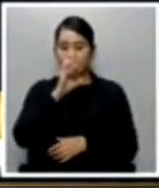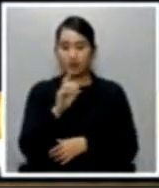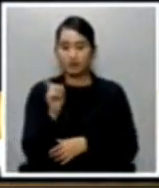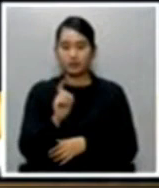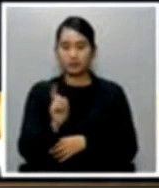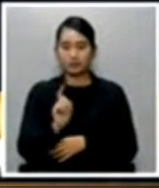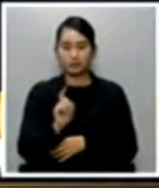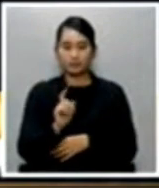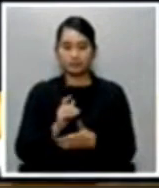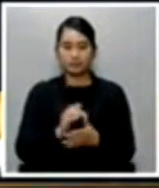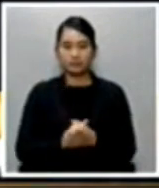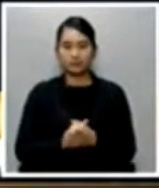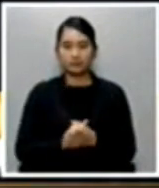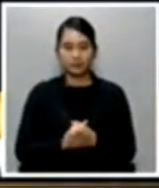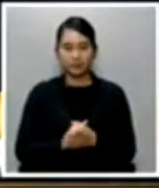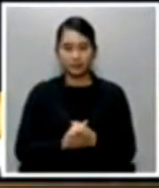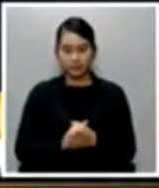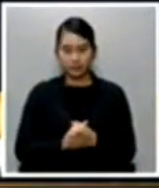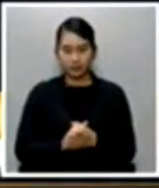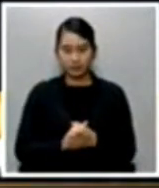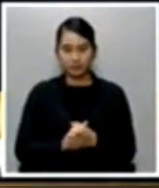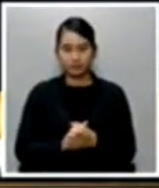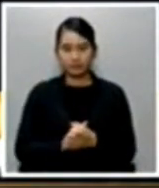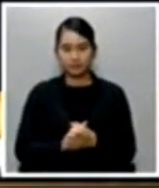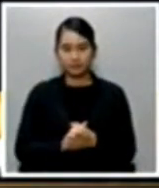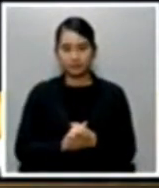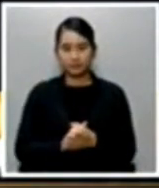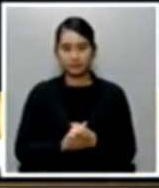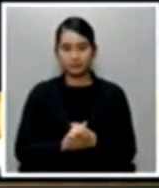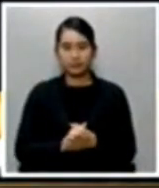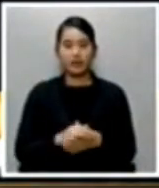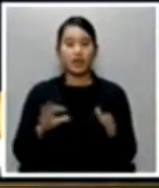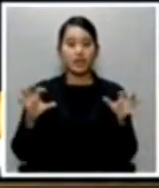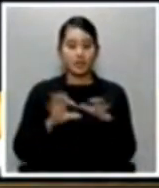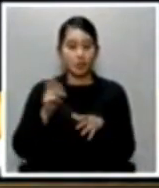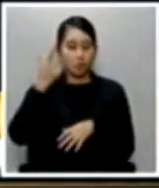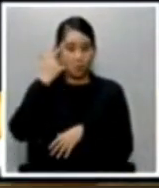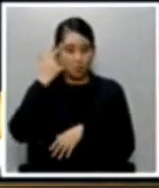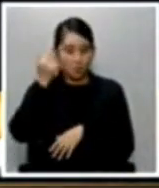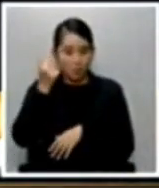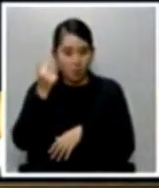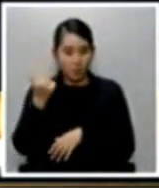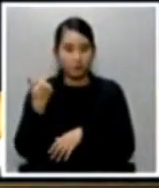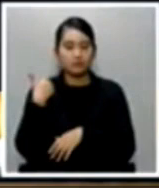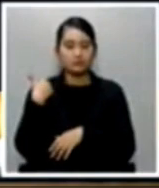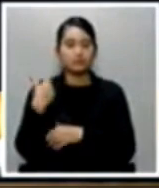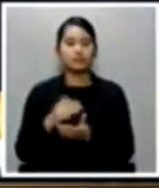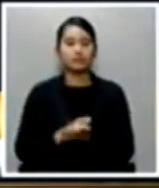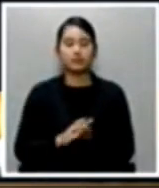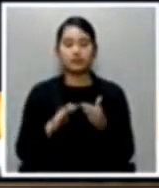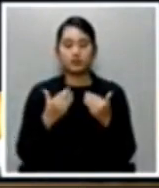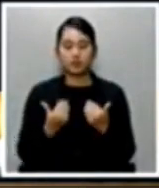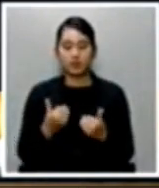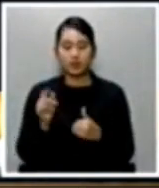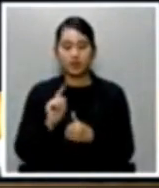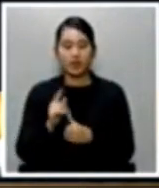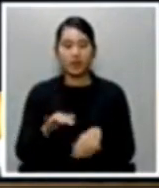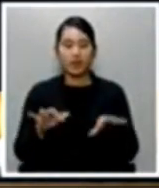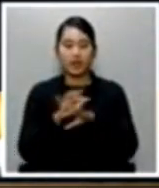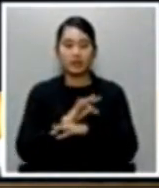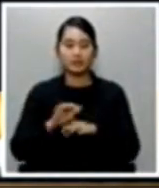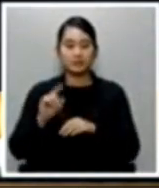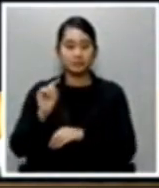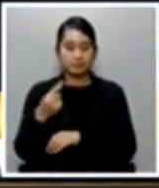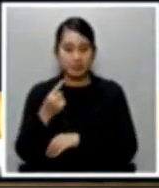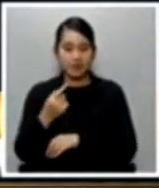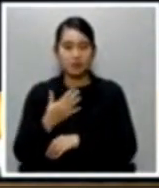รื่องของliteracy หรือความฉลาดรู้นะครับที่จำเป็นในศตวรรษ21นั้นกับผ